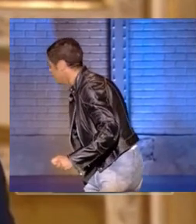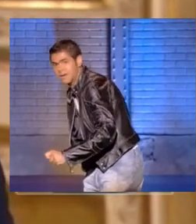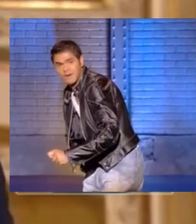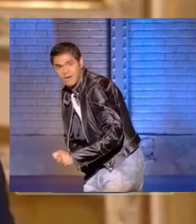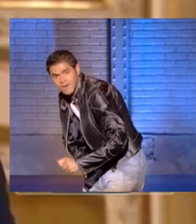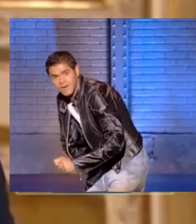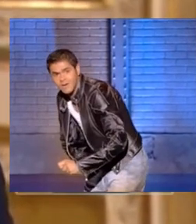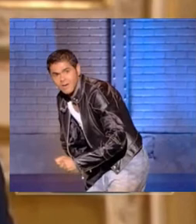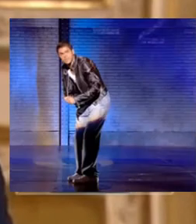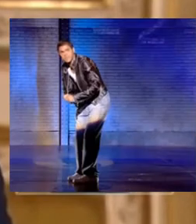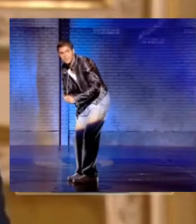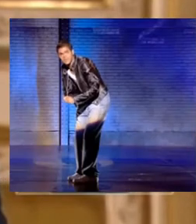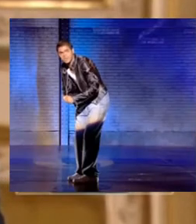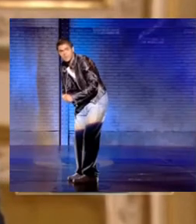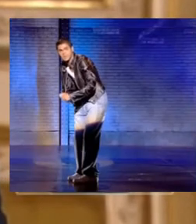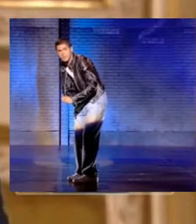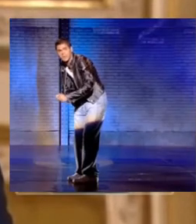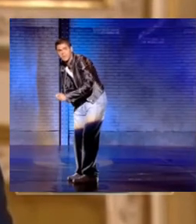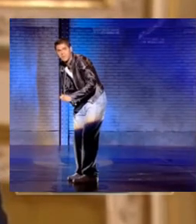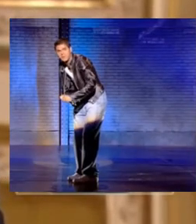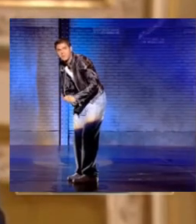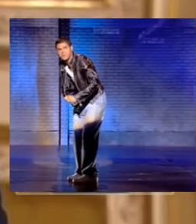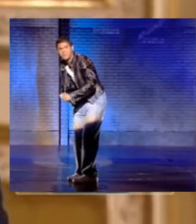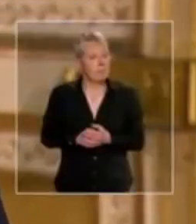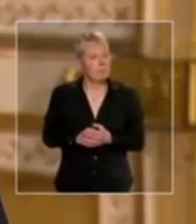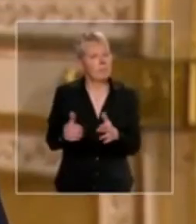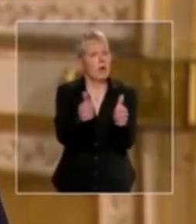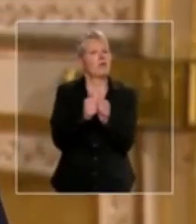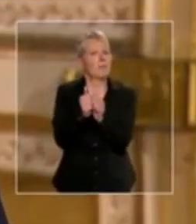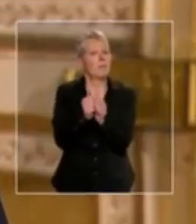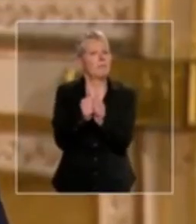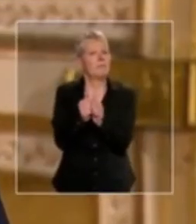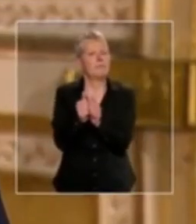Mais le virus peut avoir des conséquences très graves, en particulier